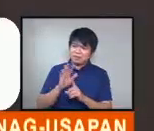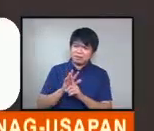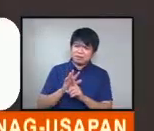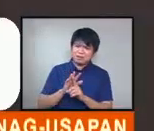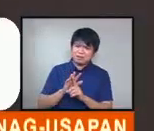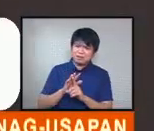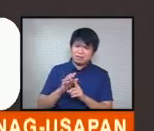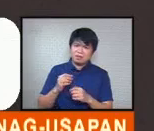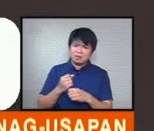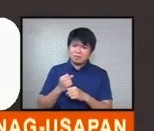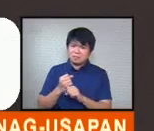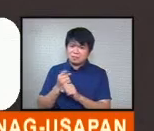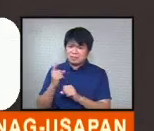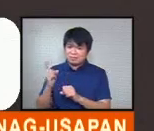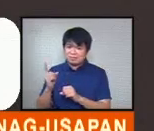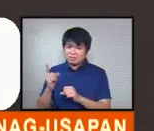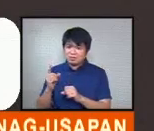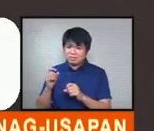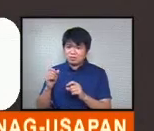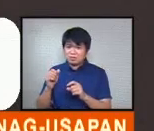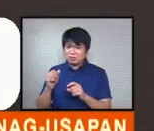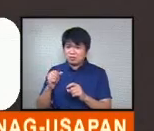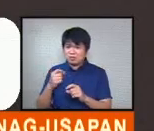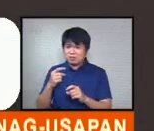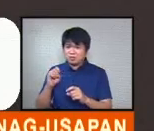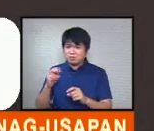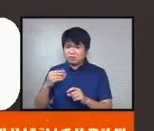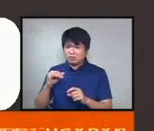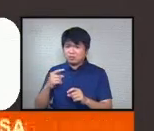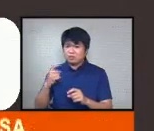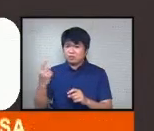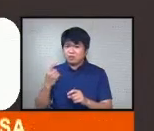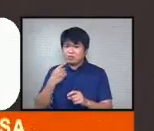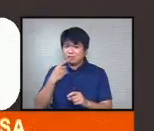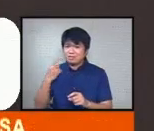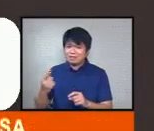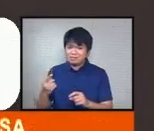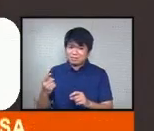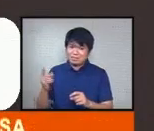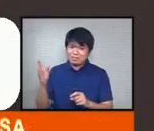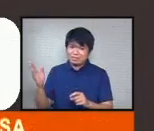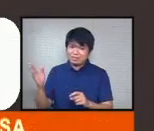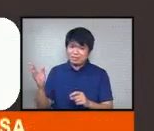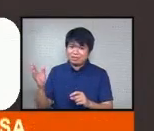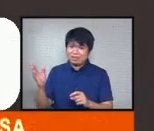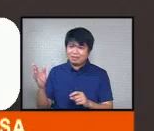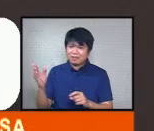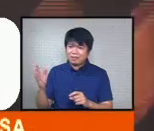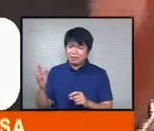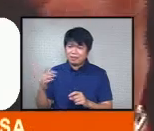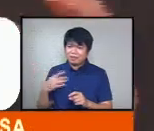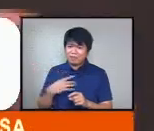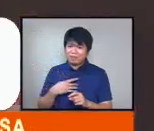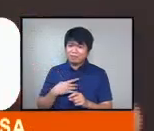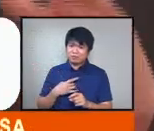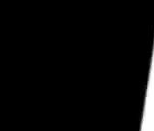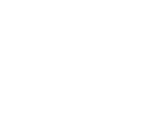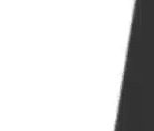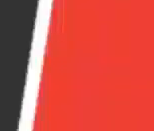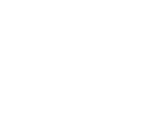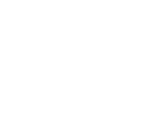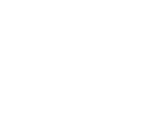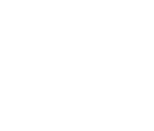want to be eaten up by showbiz. I've always said that since I was a teenager. Ayaw kong kainin ng sistema.